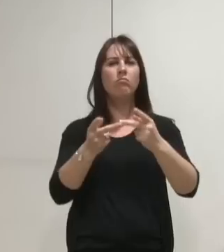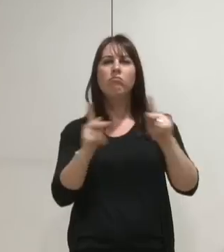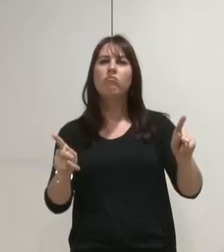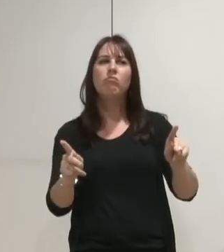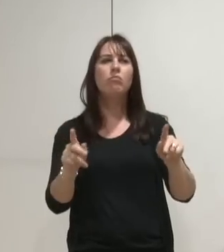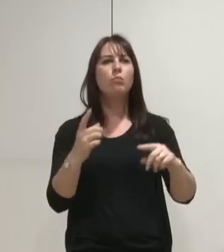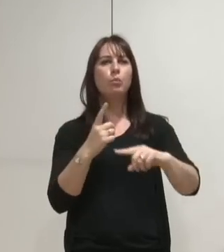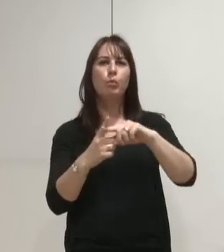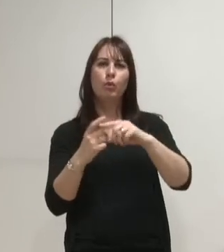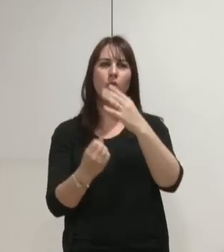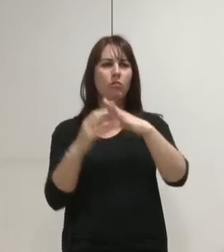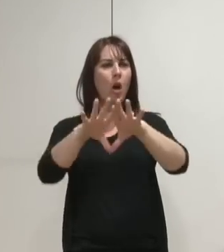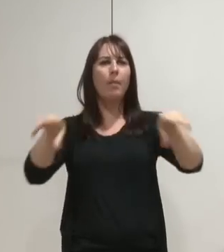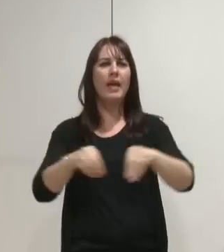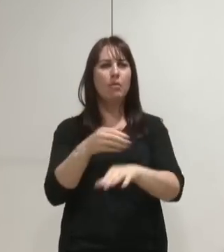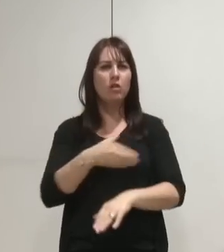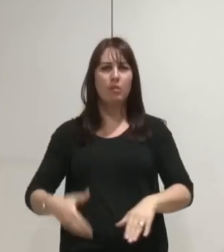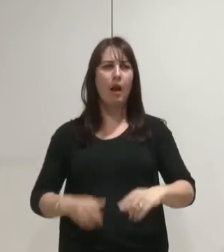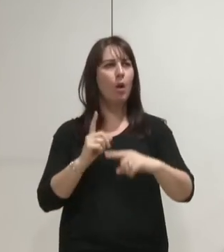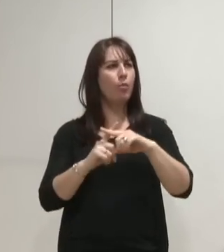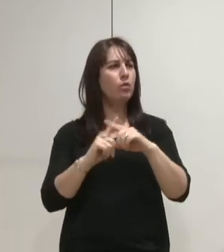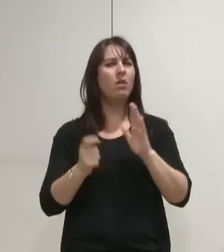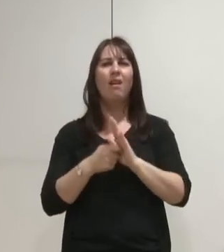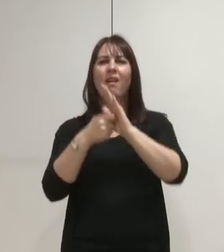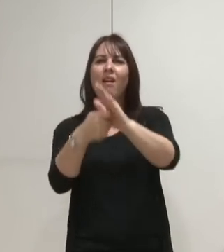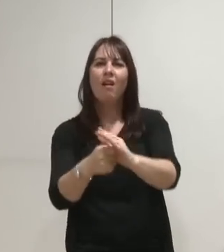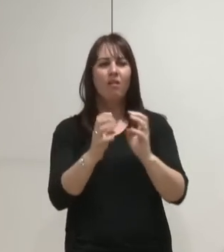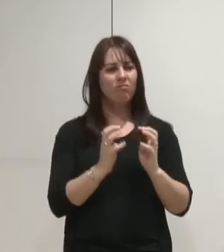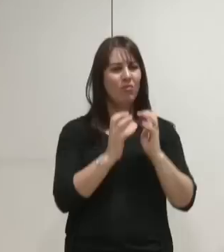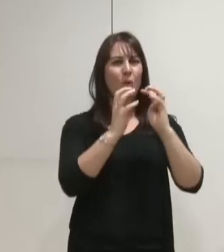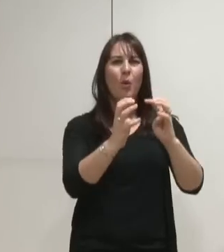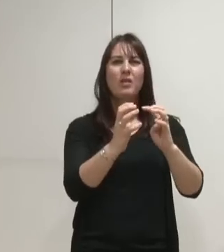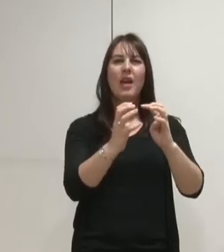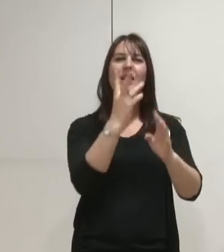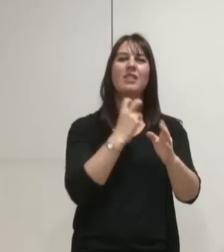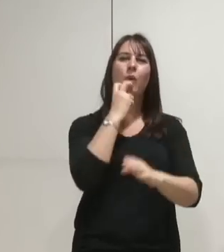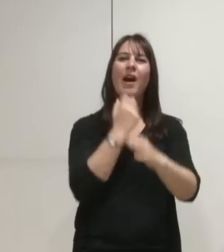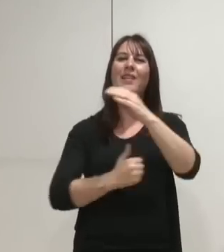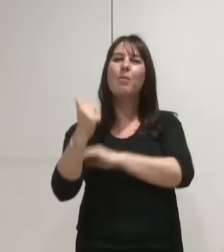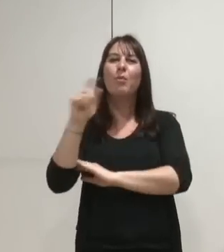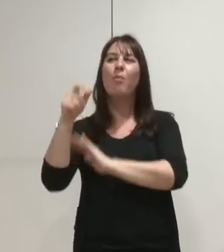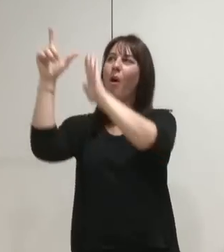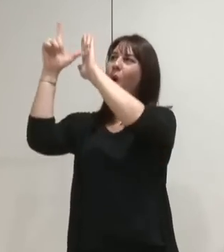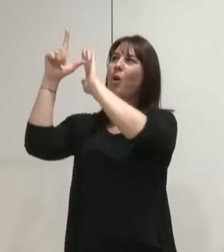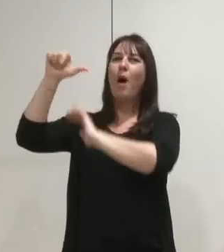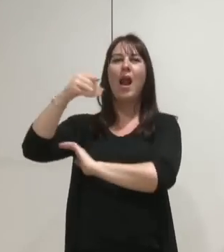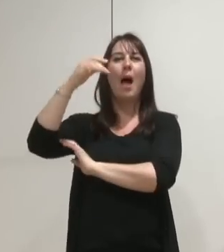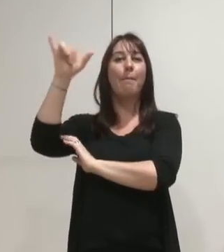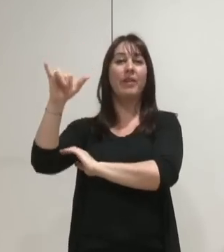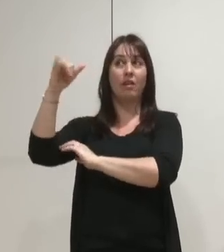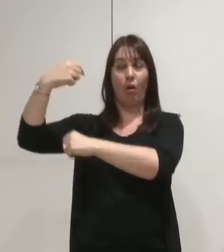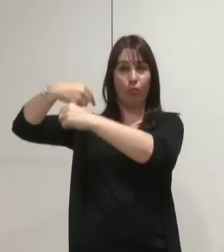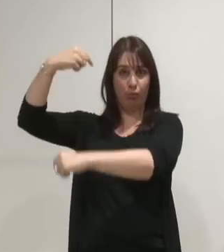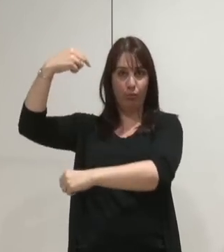nouvelles équipes municipales et le calendrier de mise en place des conseils citoyens indépendant prévu par la loi lami fait